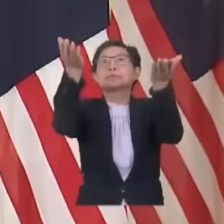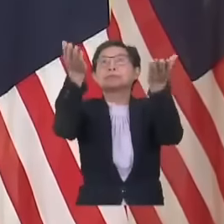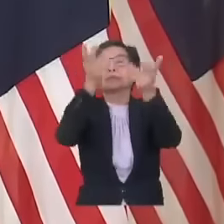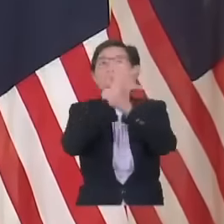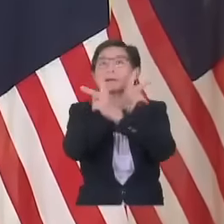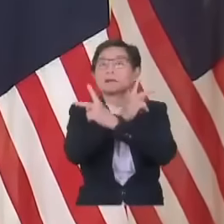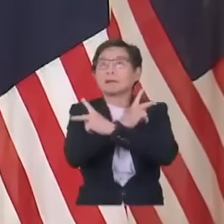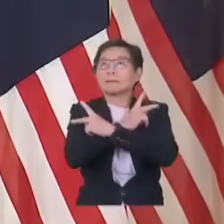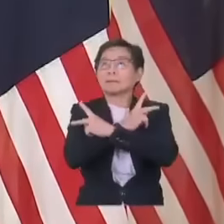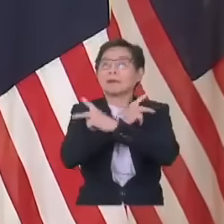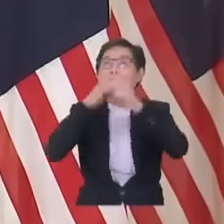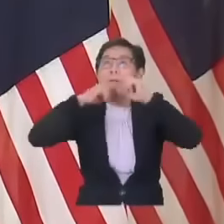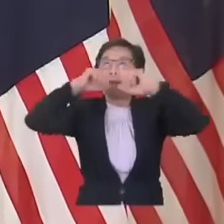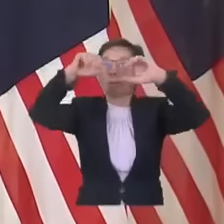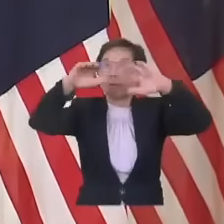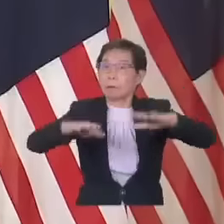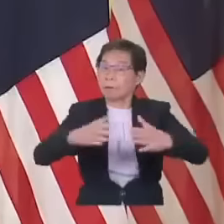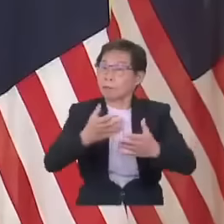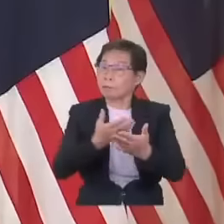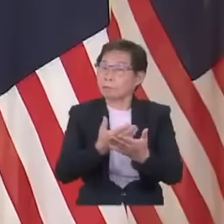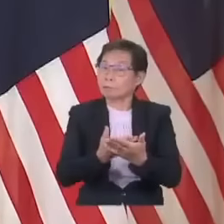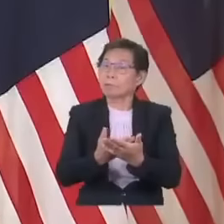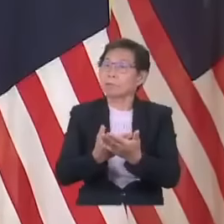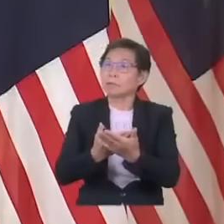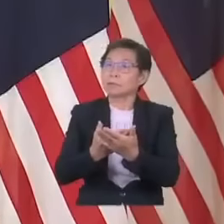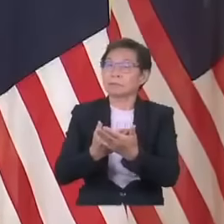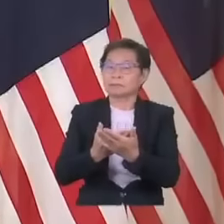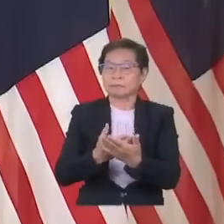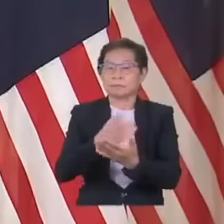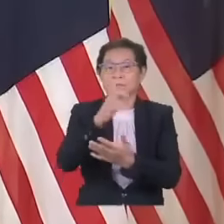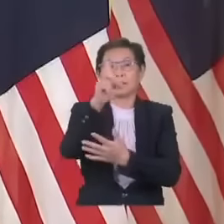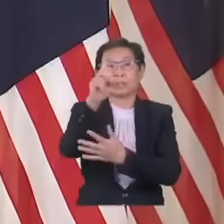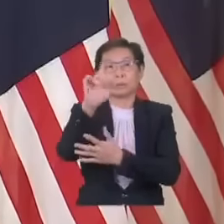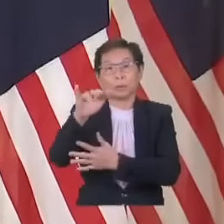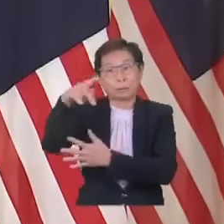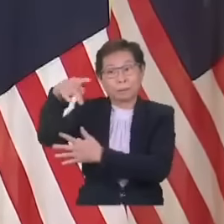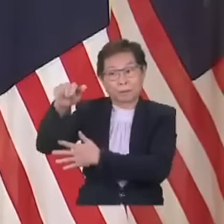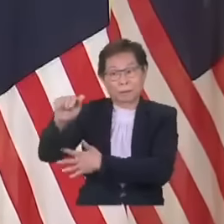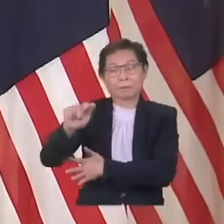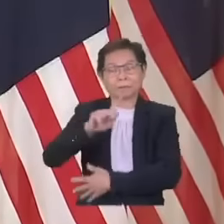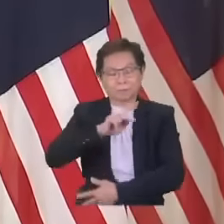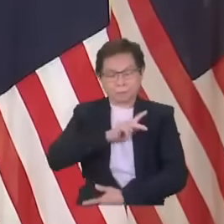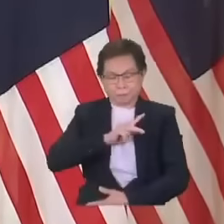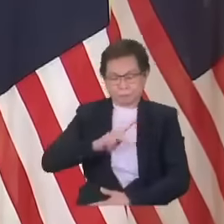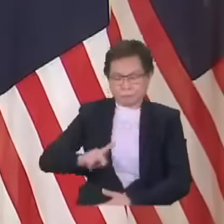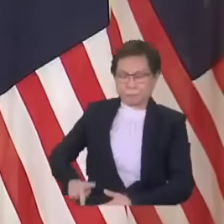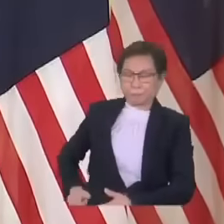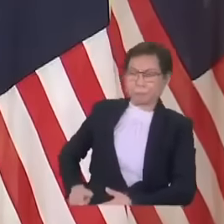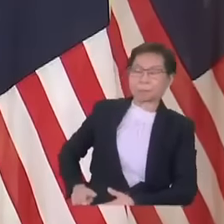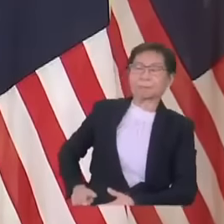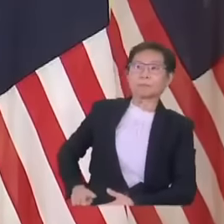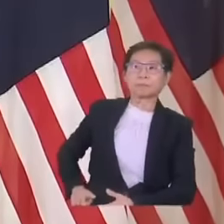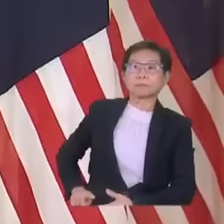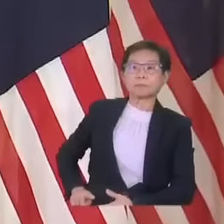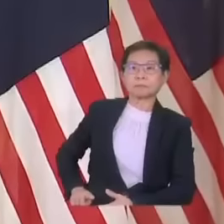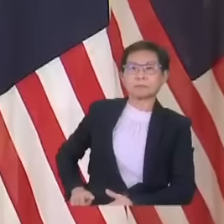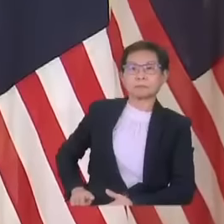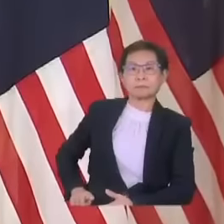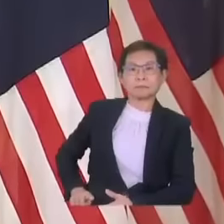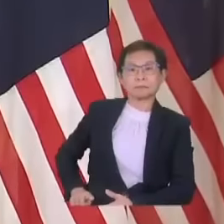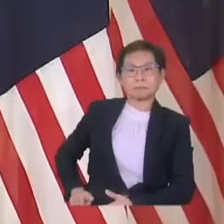atas limpah perkenan ke bawah dulu yang maha Mulia Sri Paduka Baginda yang dipertuan